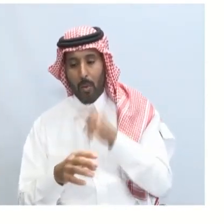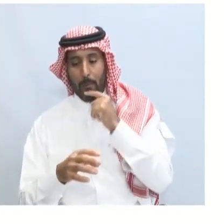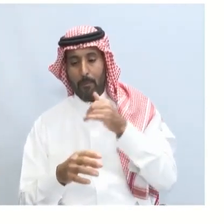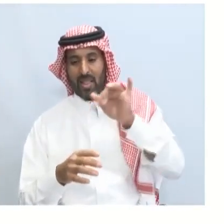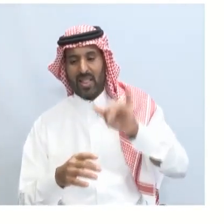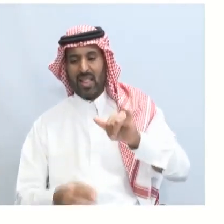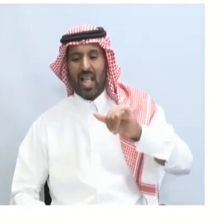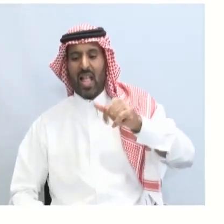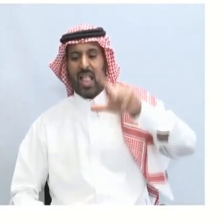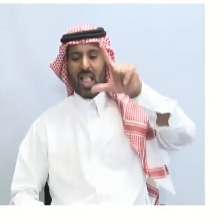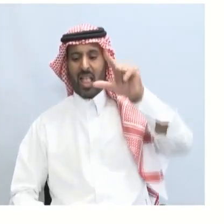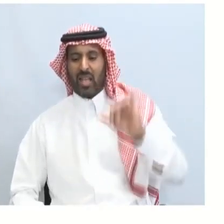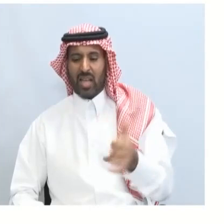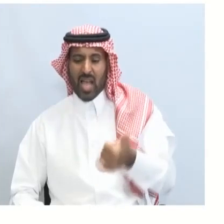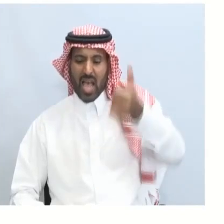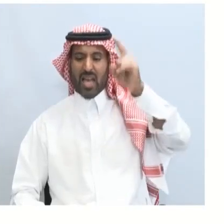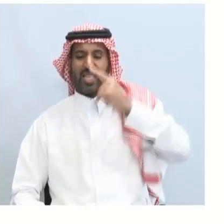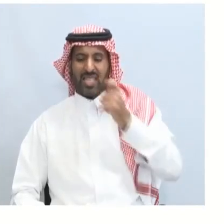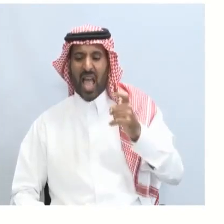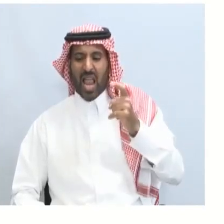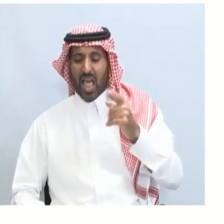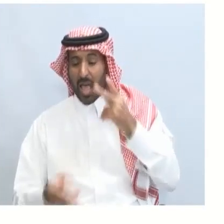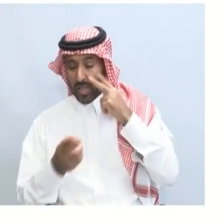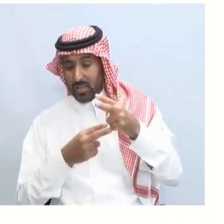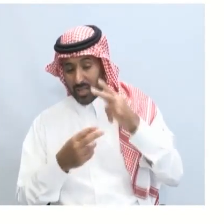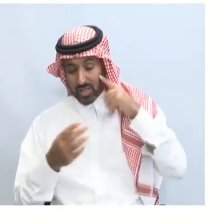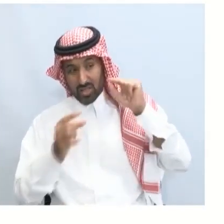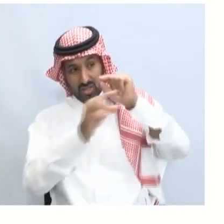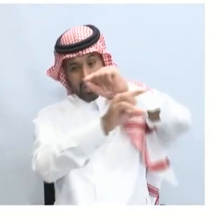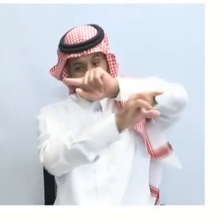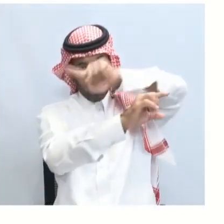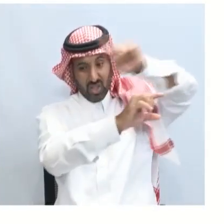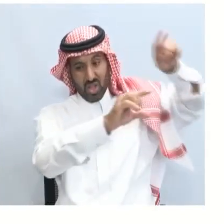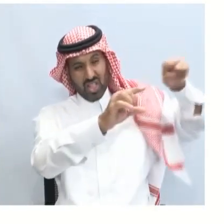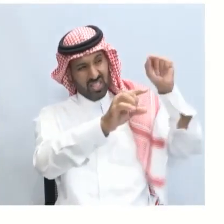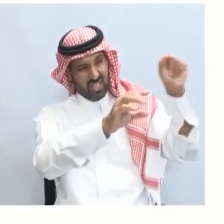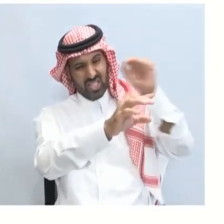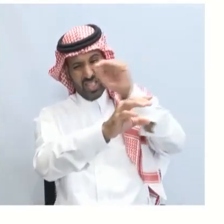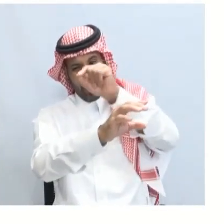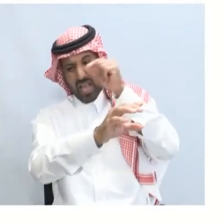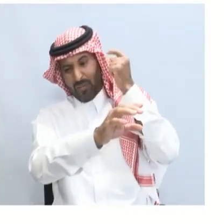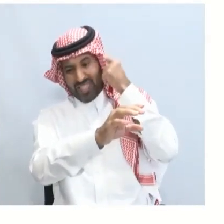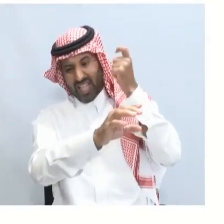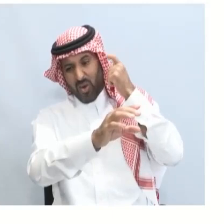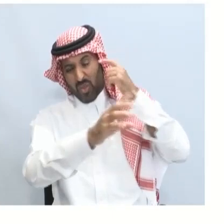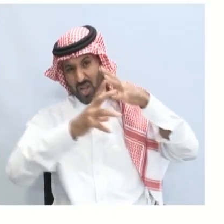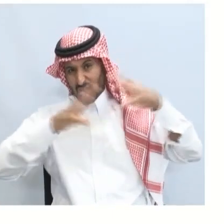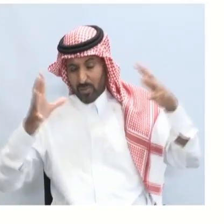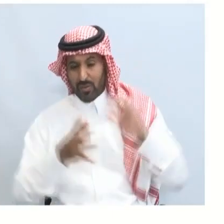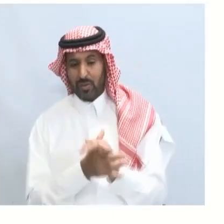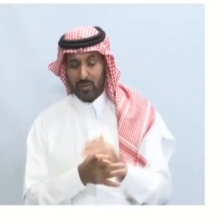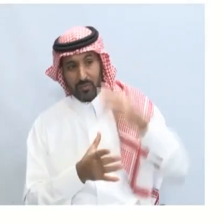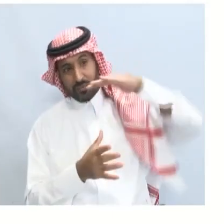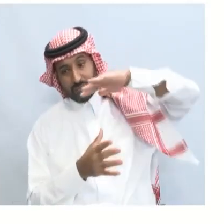سنه من الانفجار العظيم تشكلت الثقوب السوداء الهائله